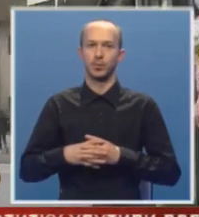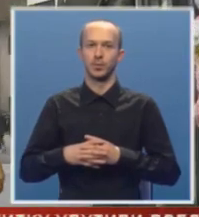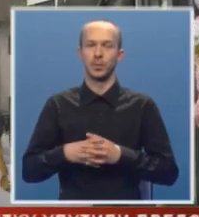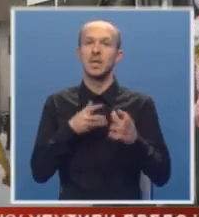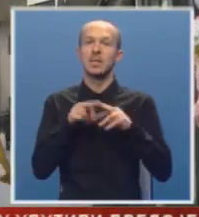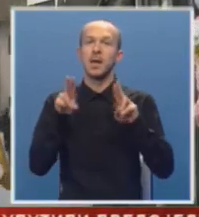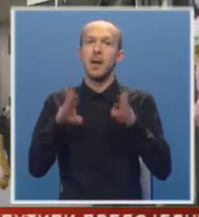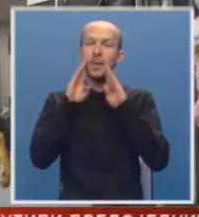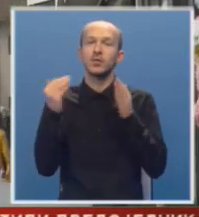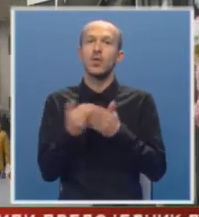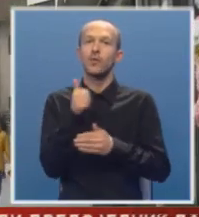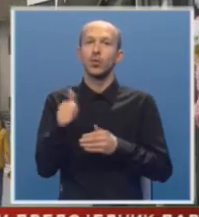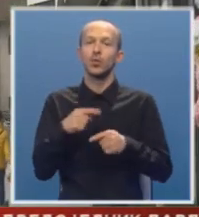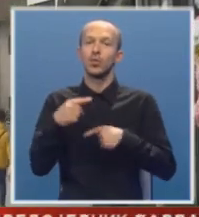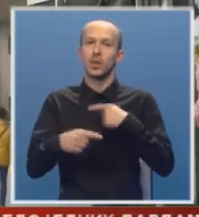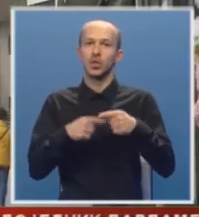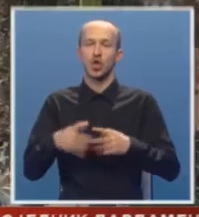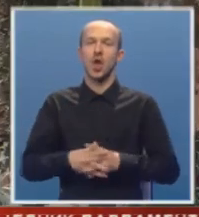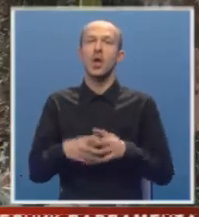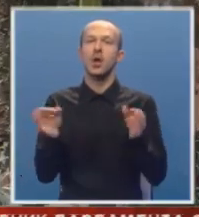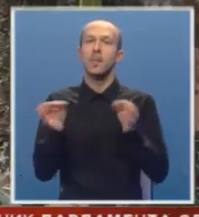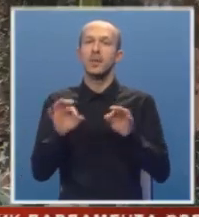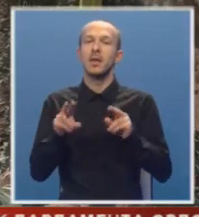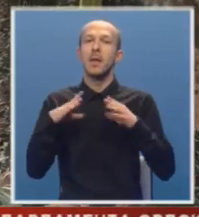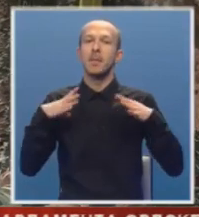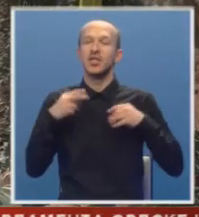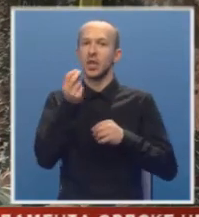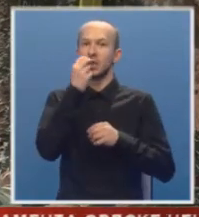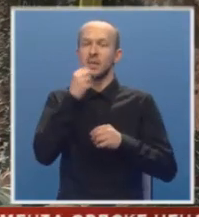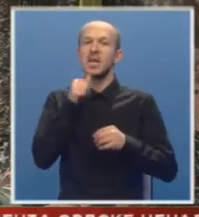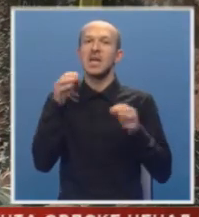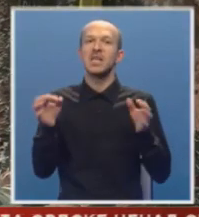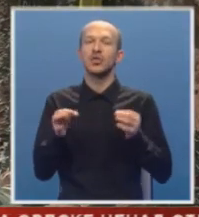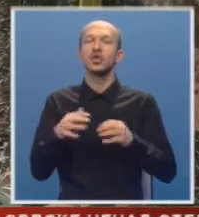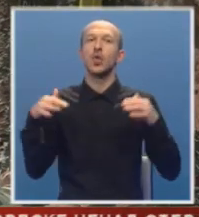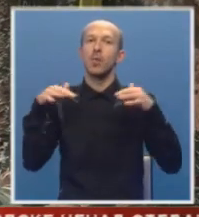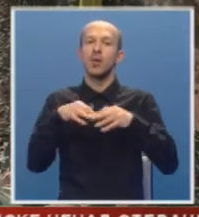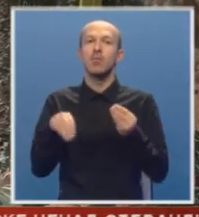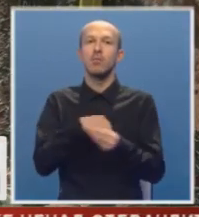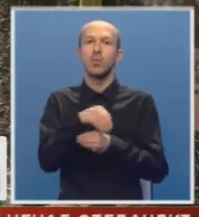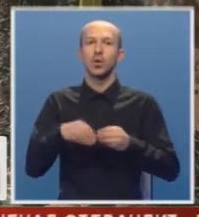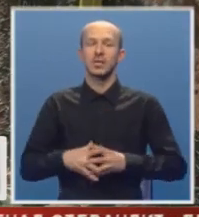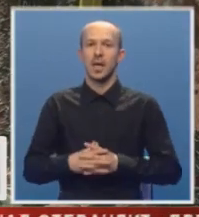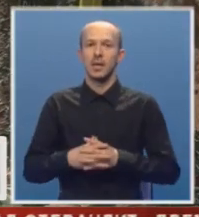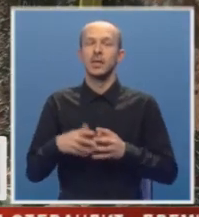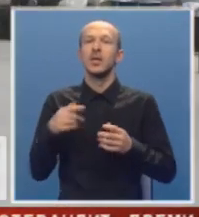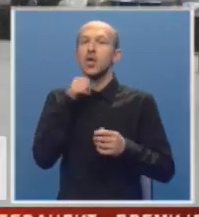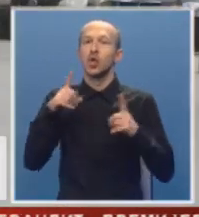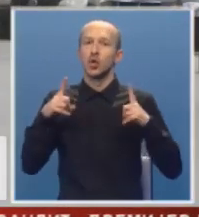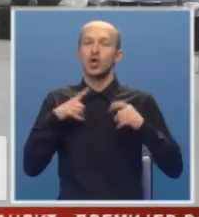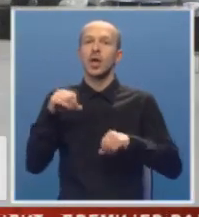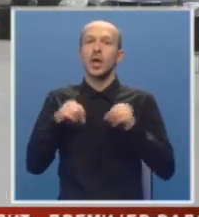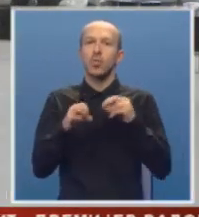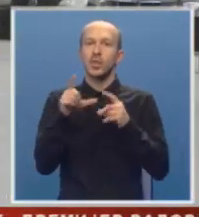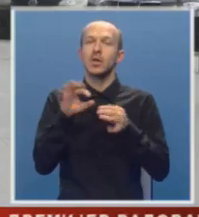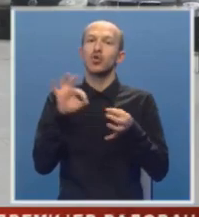Za pravoslavnu novu godinu tradicionalno je pripremljena praznična trpeza i svečarsko okupljanje porodice i prijatelja za doček kako bi